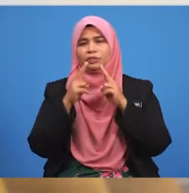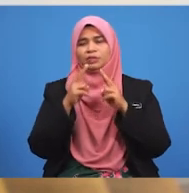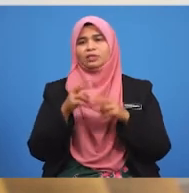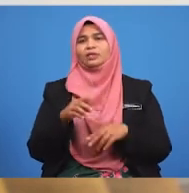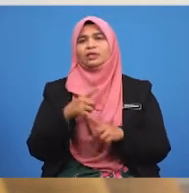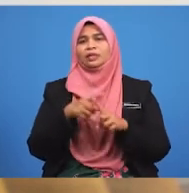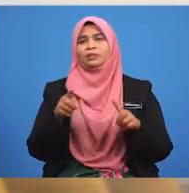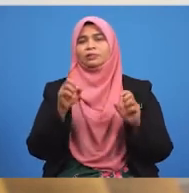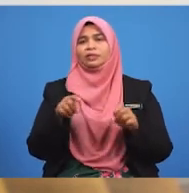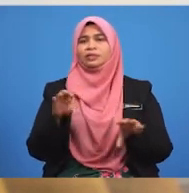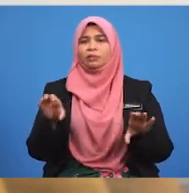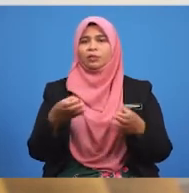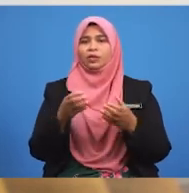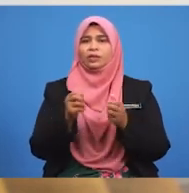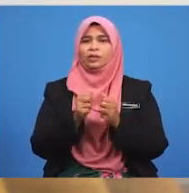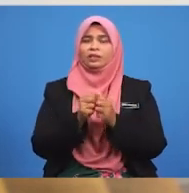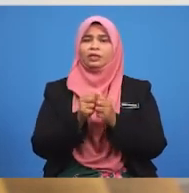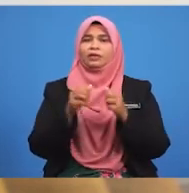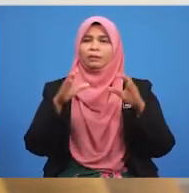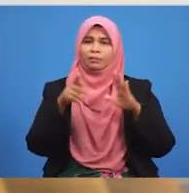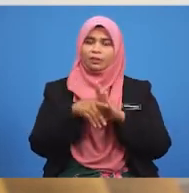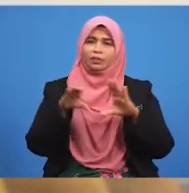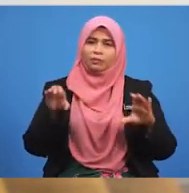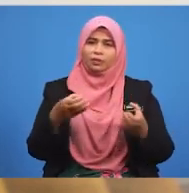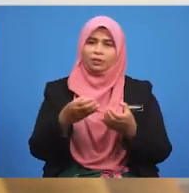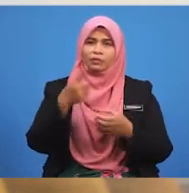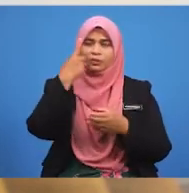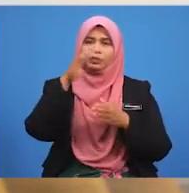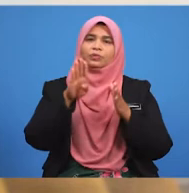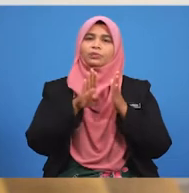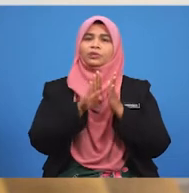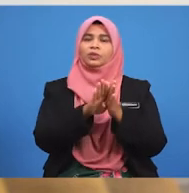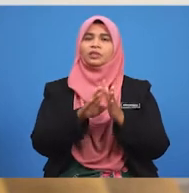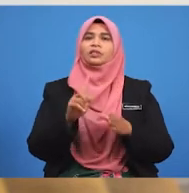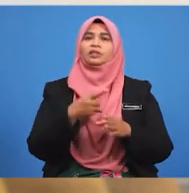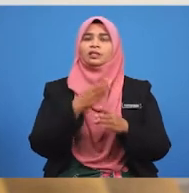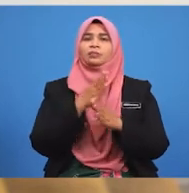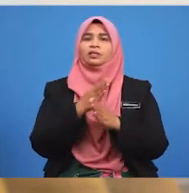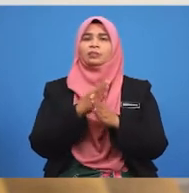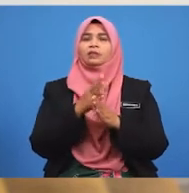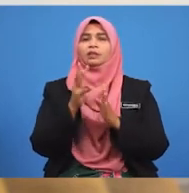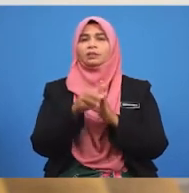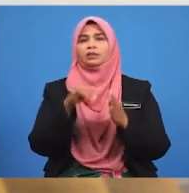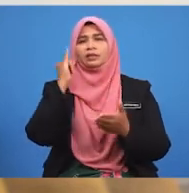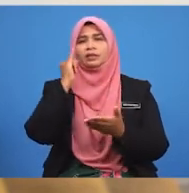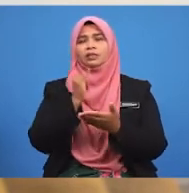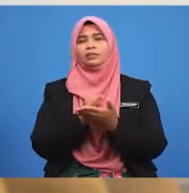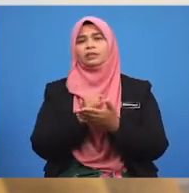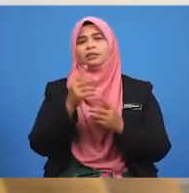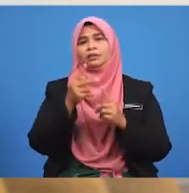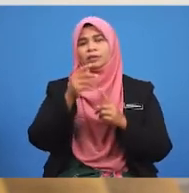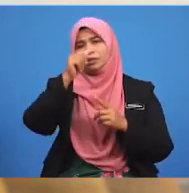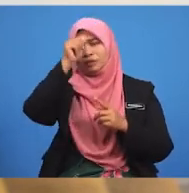tapi perlu disertai dengan amal perbuatan bagi membuktikan kita benar-benar beriman kepada Allah Subhanahu Wa Taala.